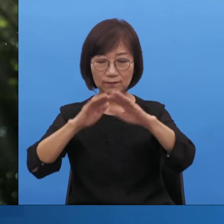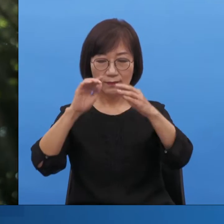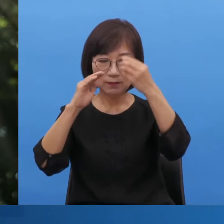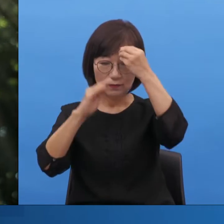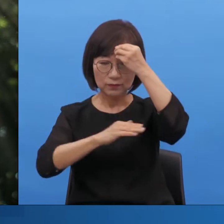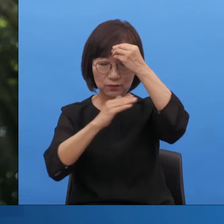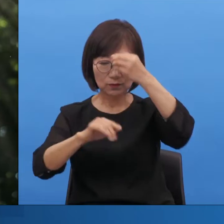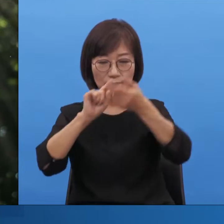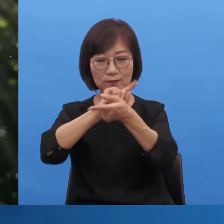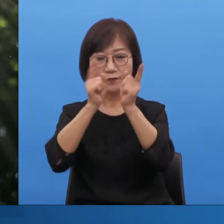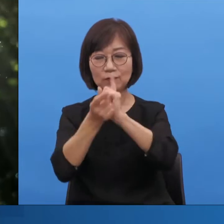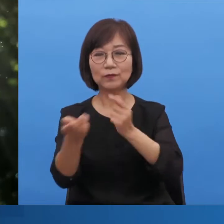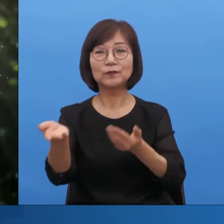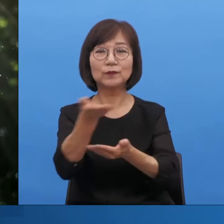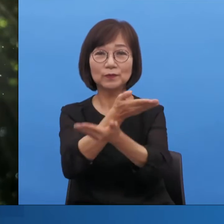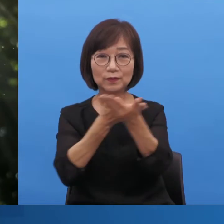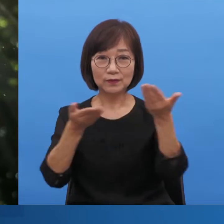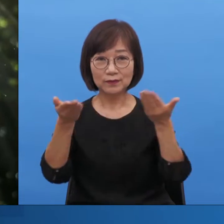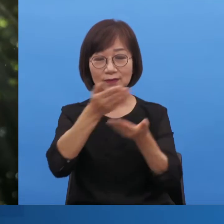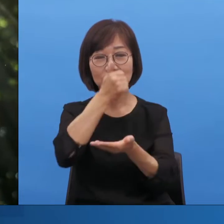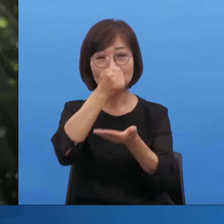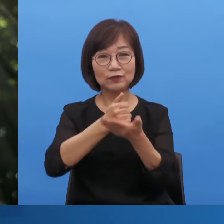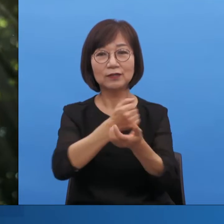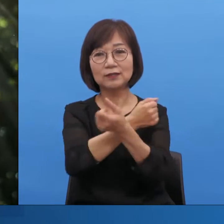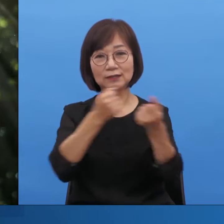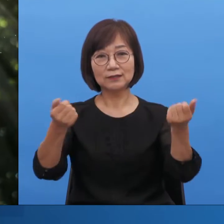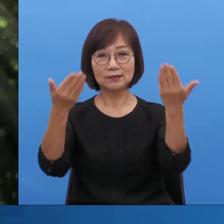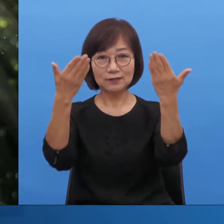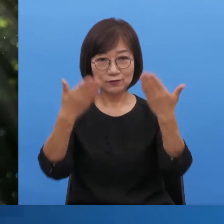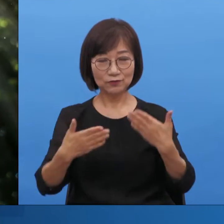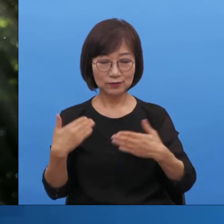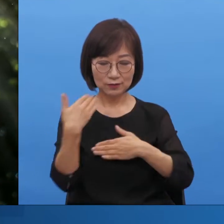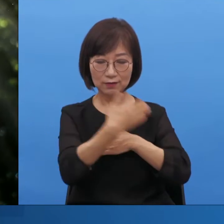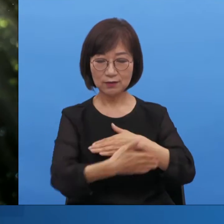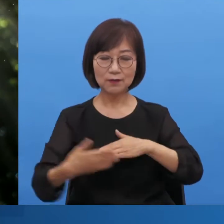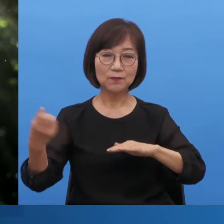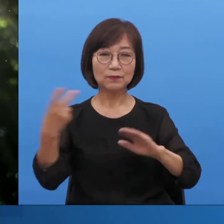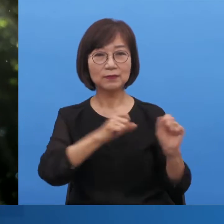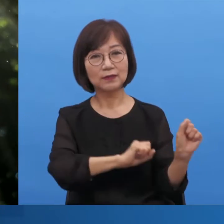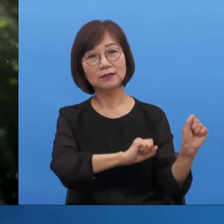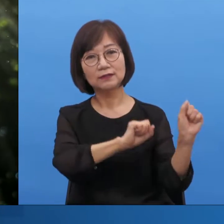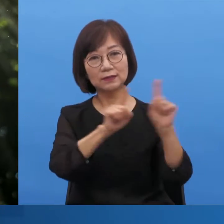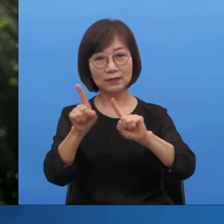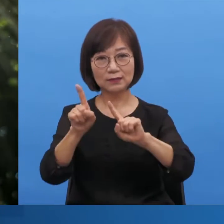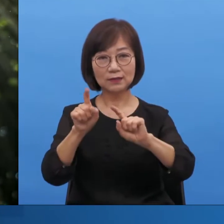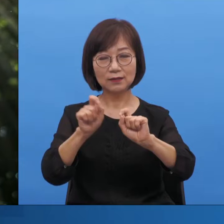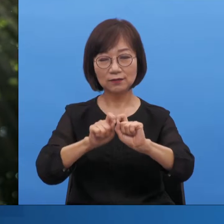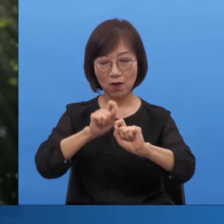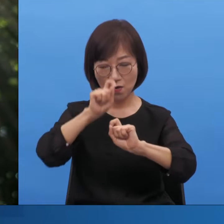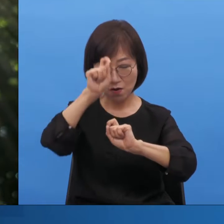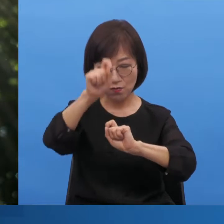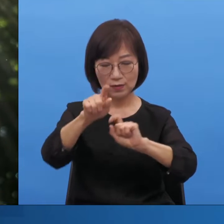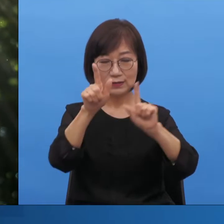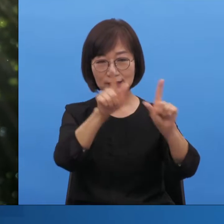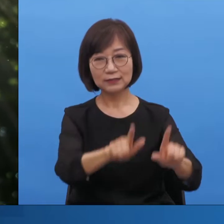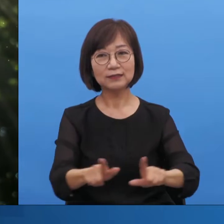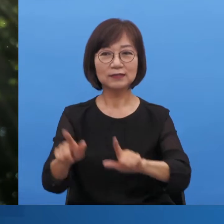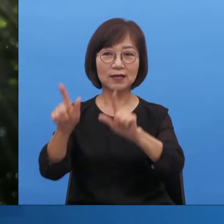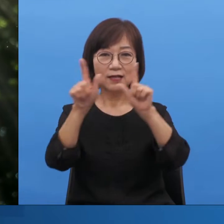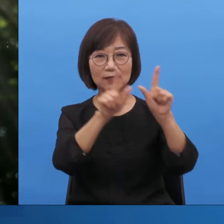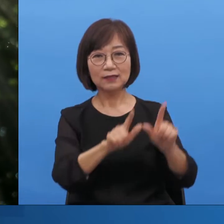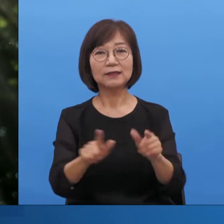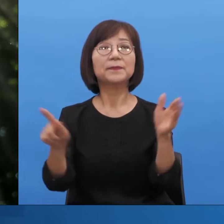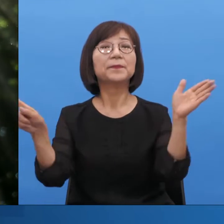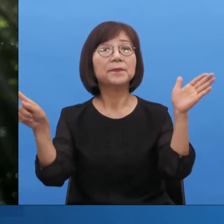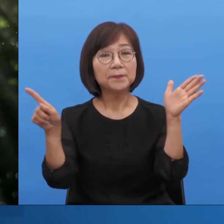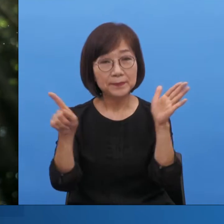공예와 성도가 서로 교통하는 것과 죄를 사하여 주신 것과 몸이 다시 사는 것과 영원히